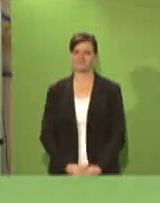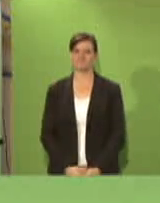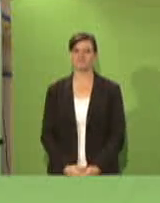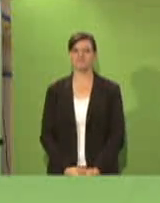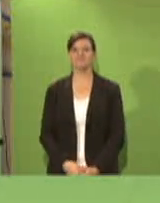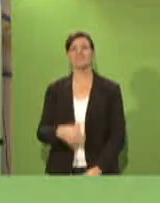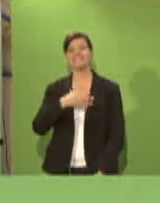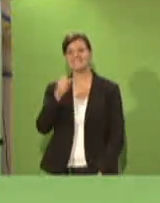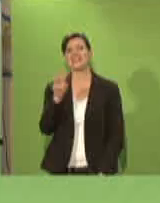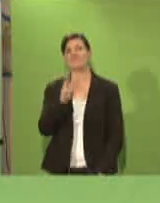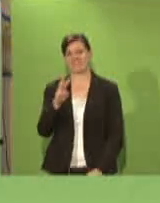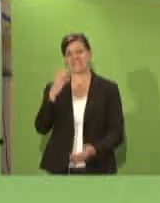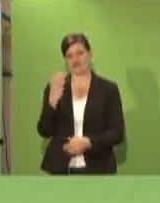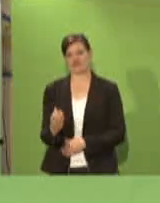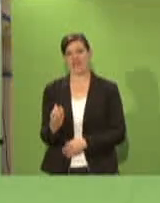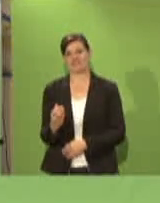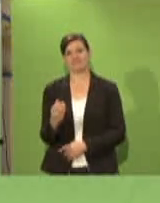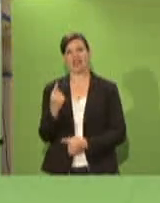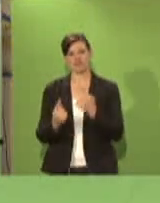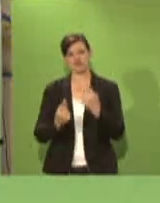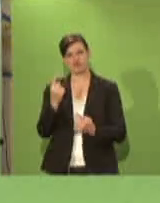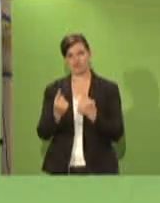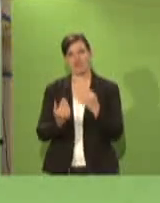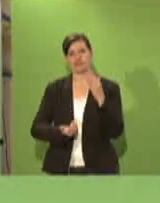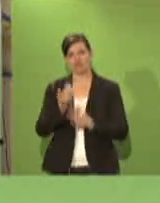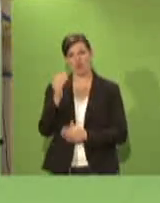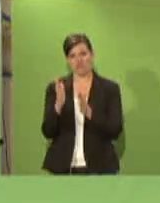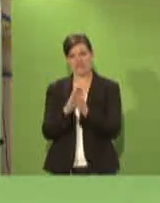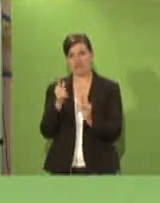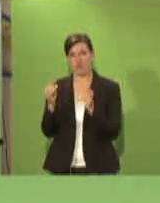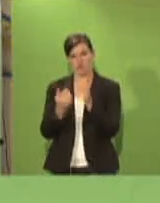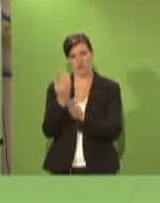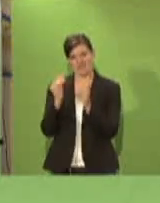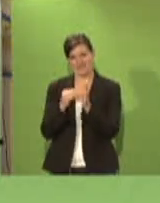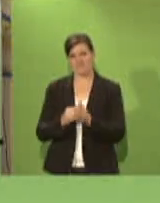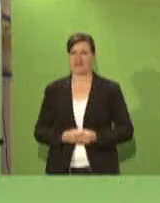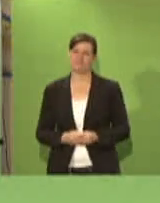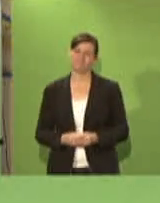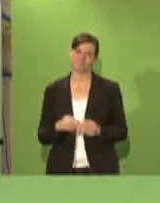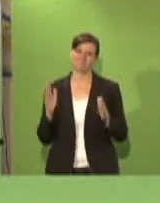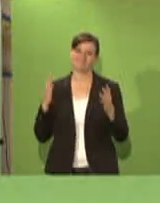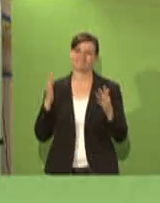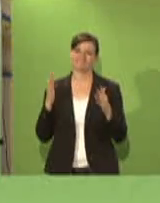Aus Siegen-Wittgenstein, die Grünen in Neuenkirchen sind auch neu im Rat.